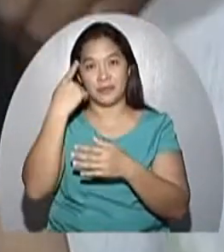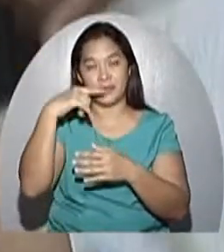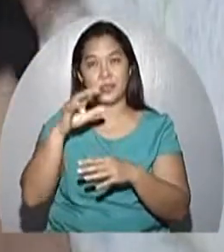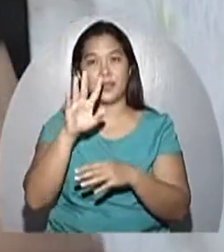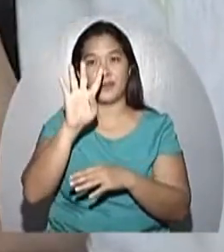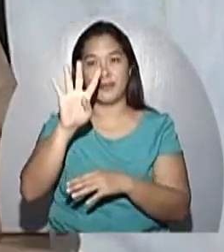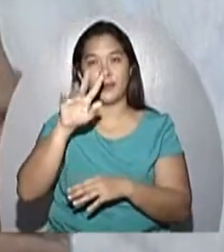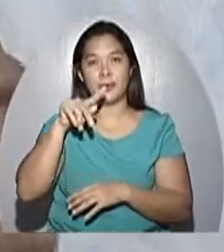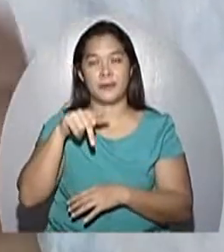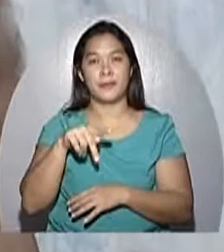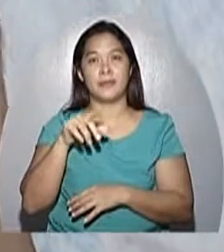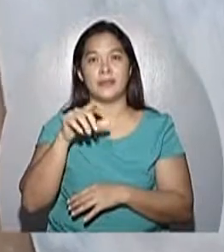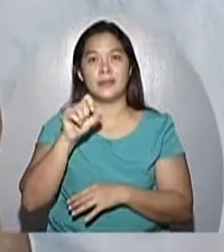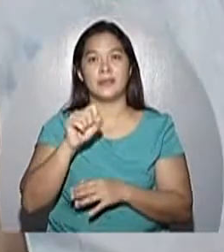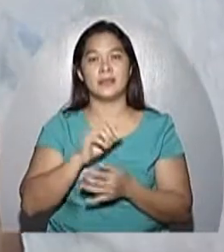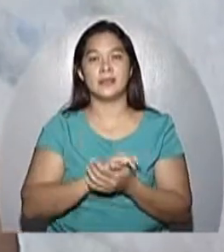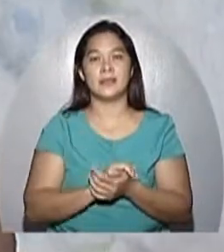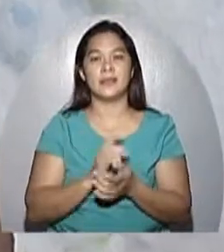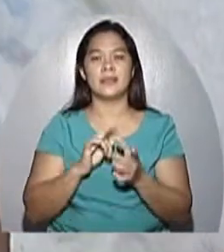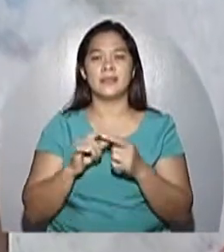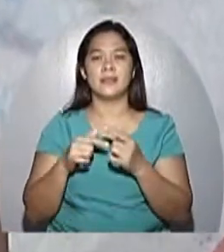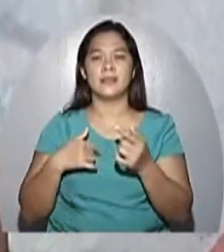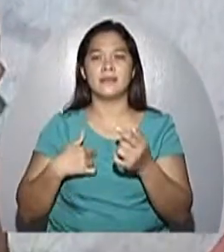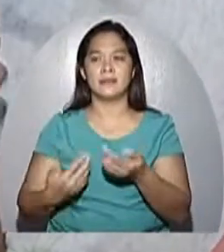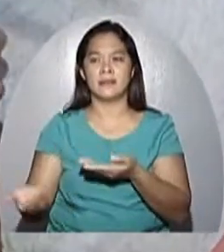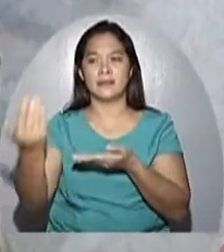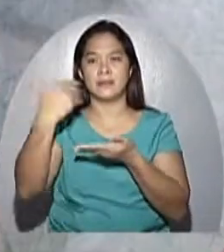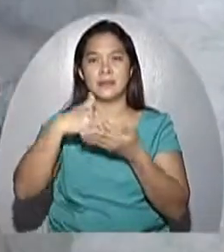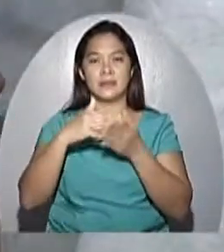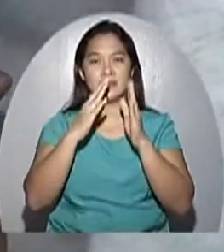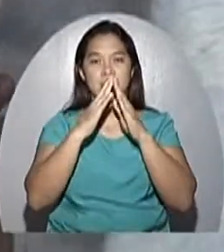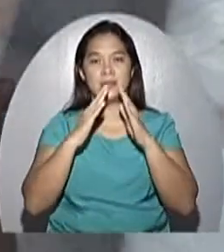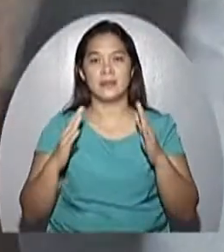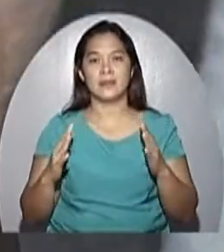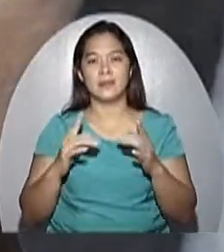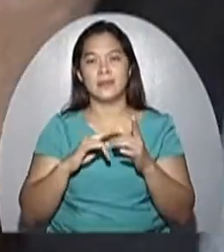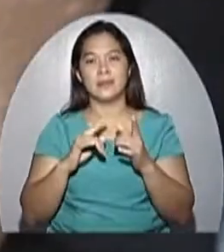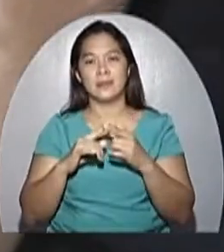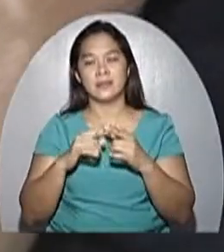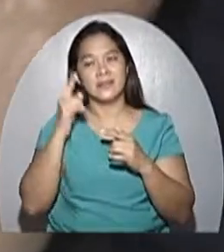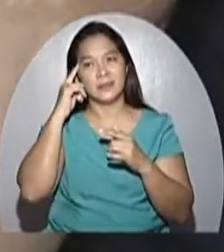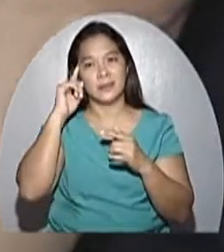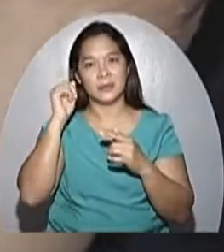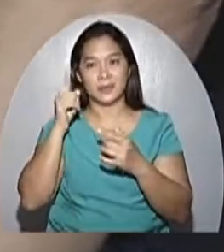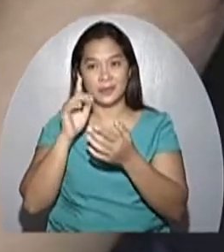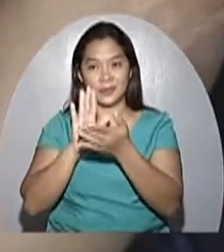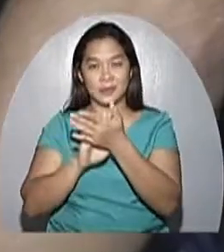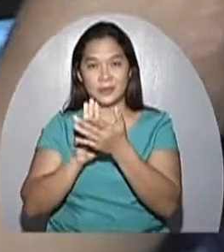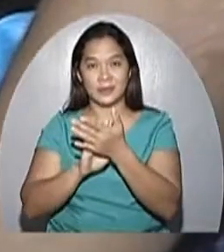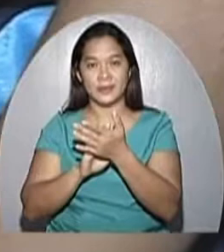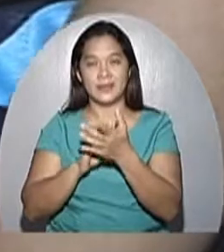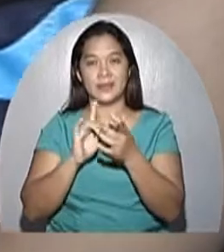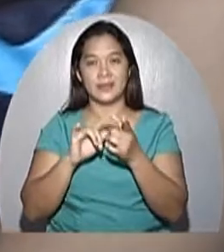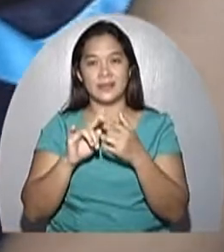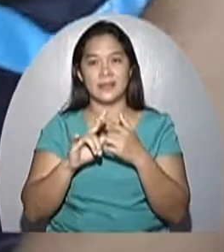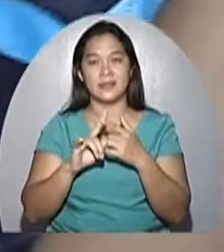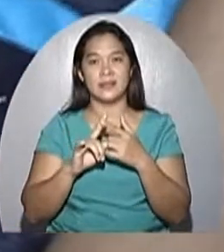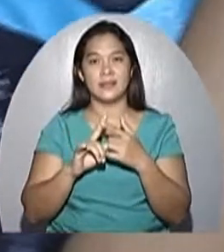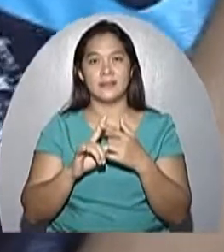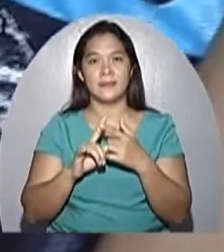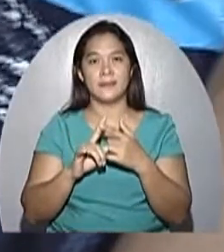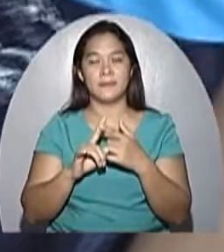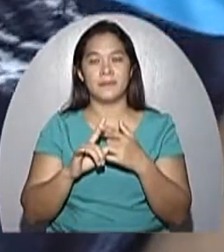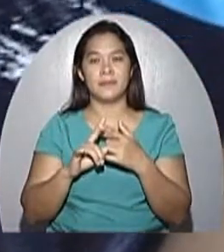four-piece. Tapos, nung pagdating ko sa bahay, alam ko, ma'am, nasa ano na sila, nasa school. Tapos,